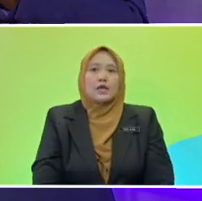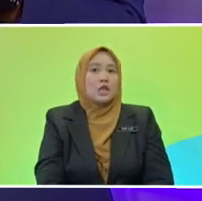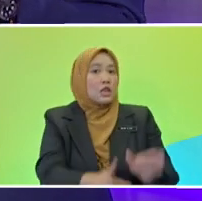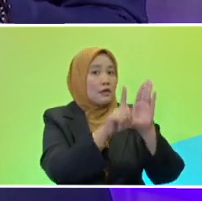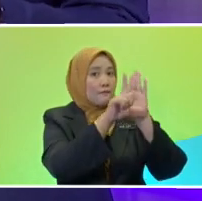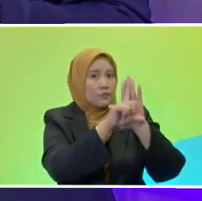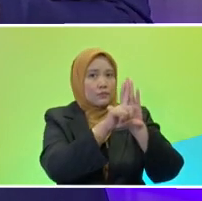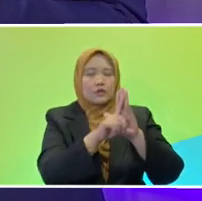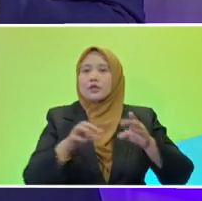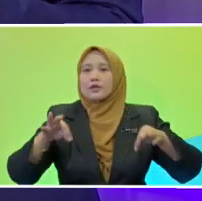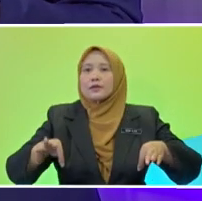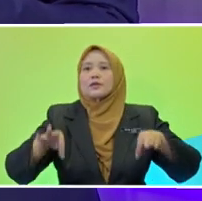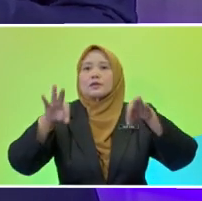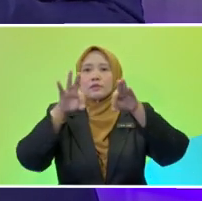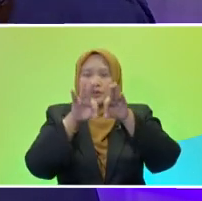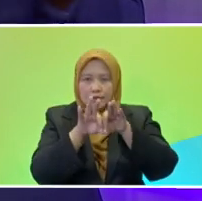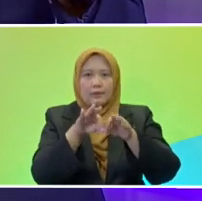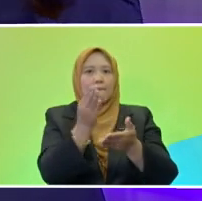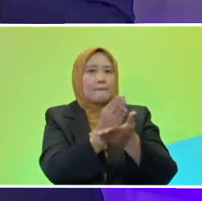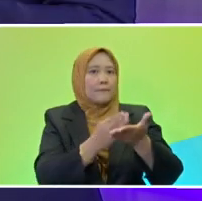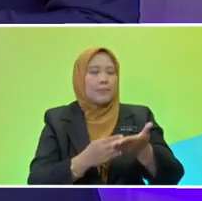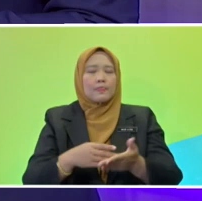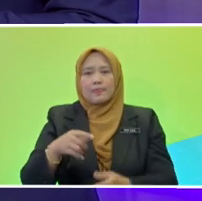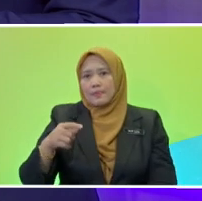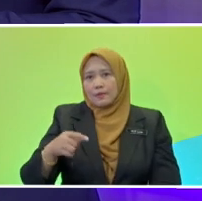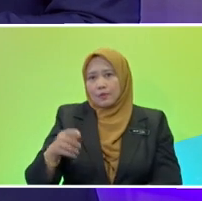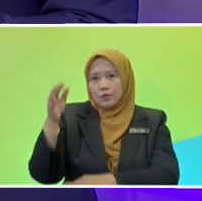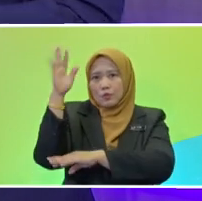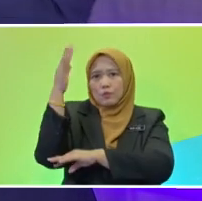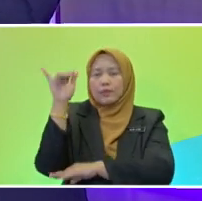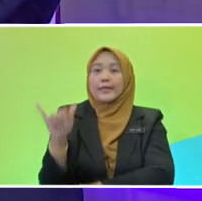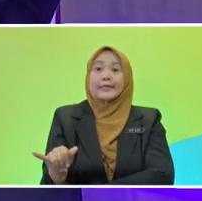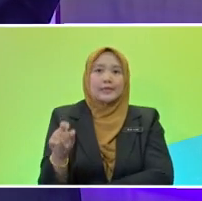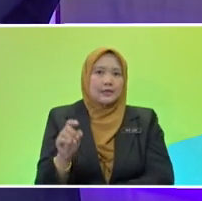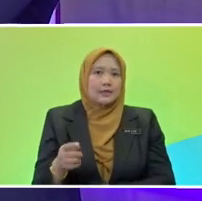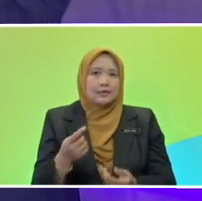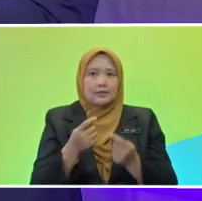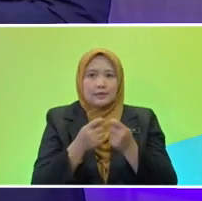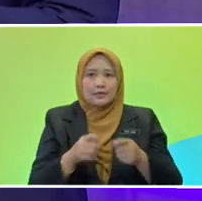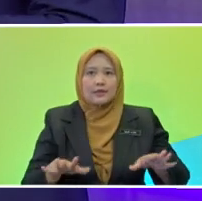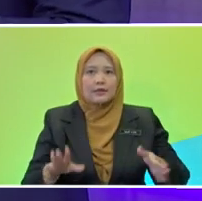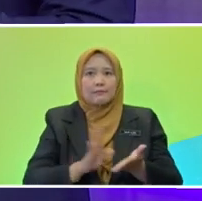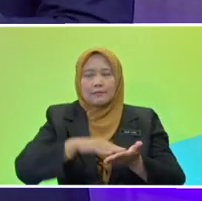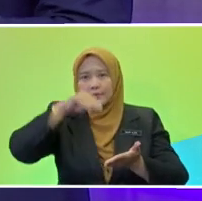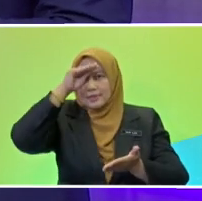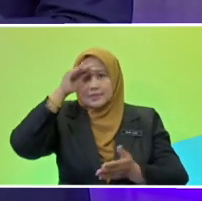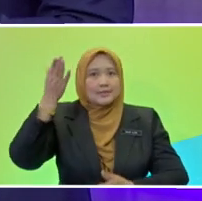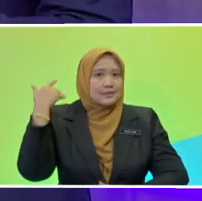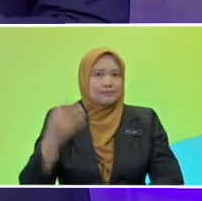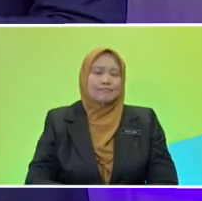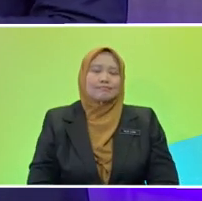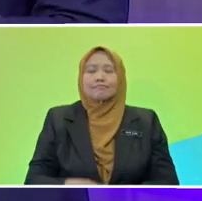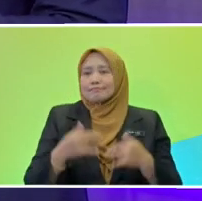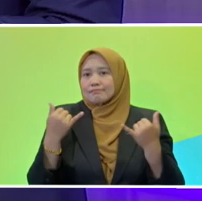kepentingan-kepentingan bahagian tumbuhan yang telah Teguh sebentar tadi jadi kita berikan masih kepada Abah Ivan lebih kurang